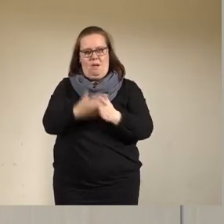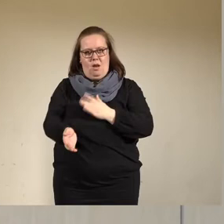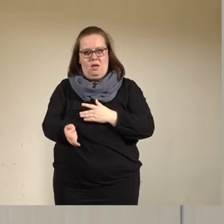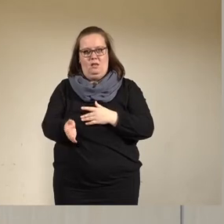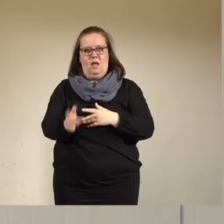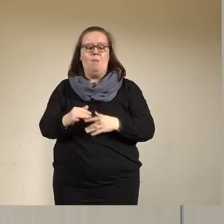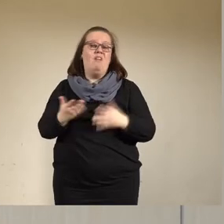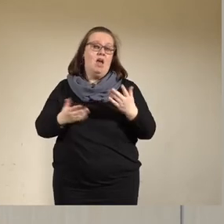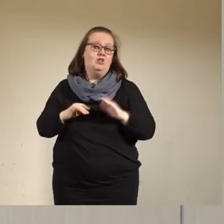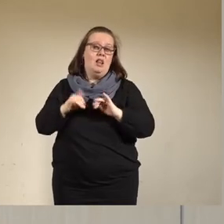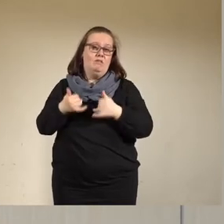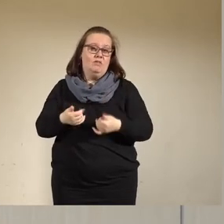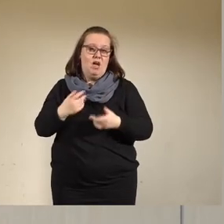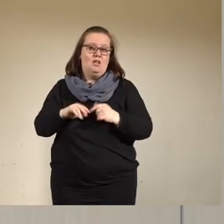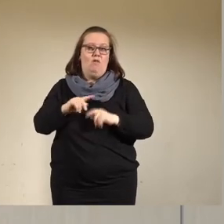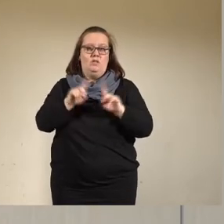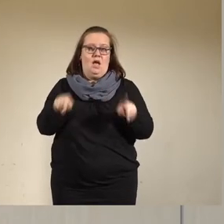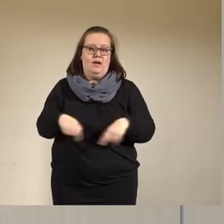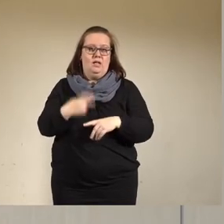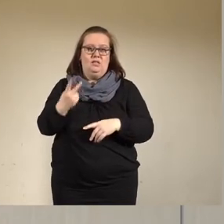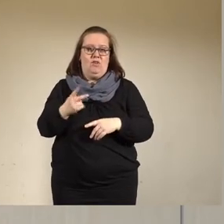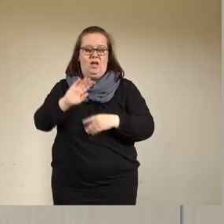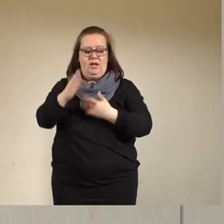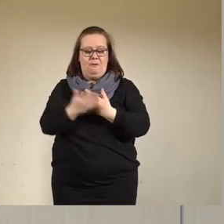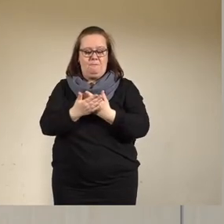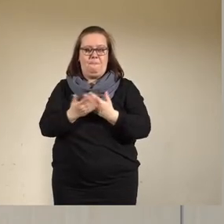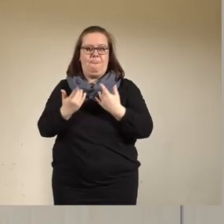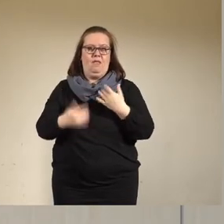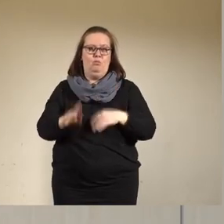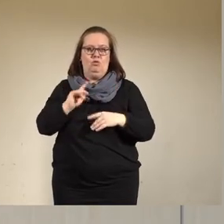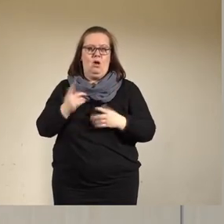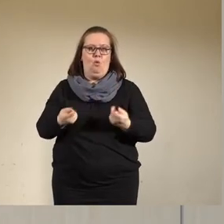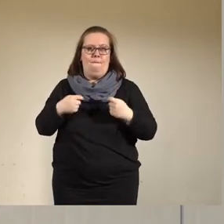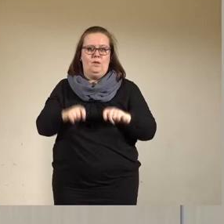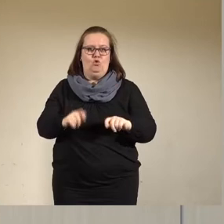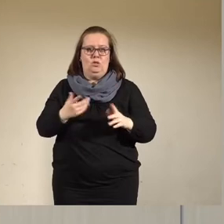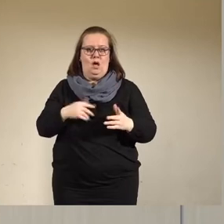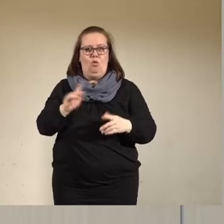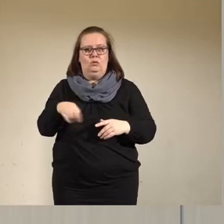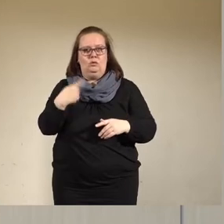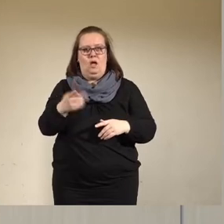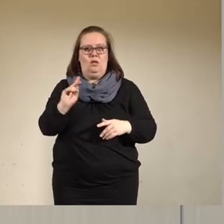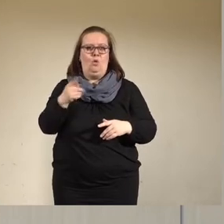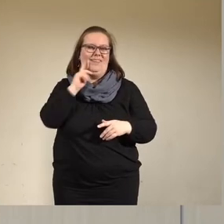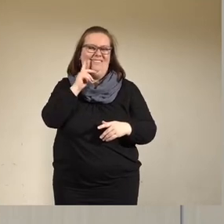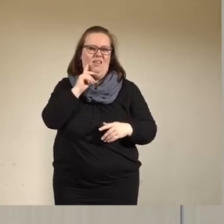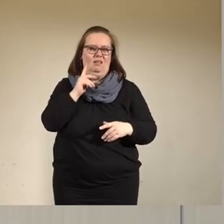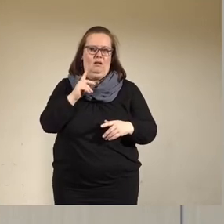aber hilfsweise, gucken Sie auf Seite 2 von dem Antrag, hilfsweise ist ein Begleitbeschluss. Und den kann eigentlich